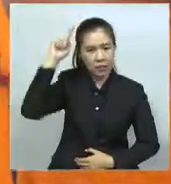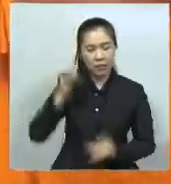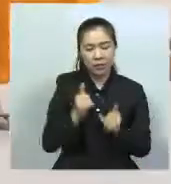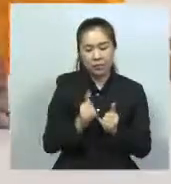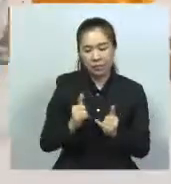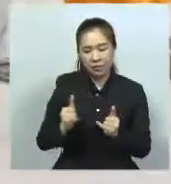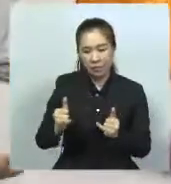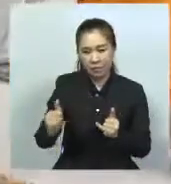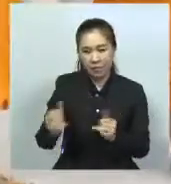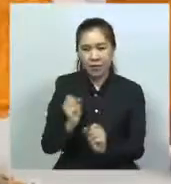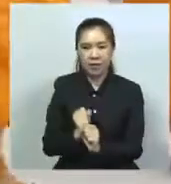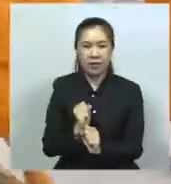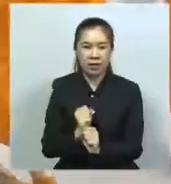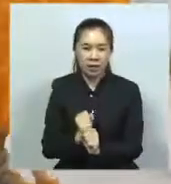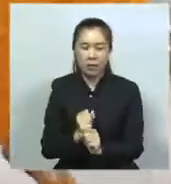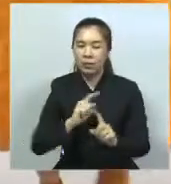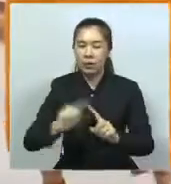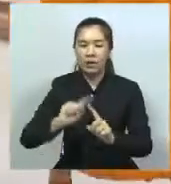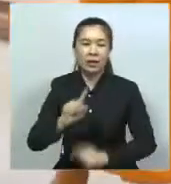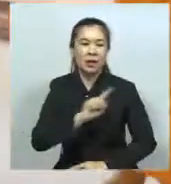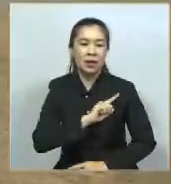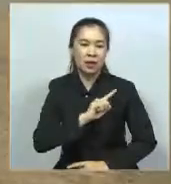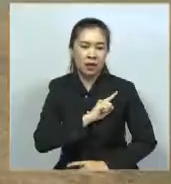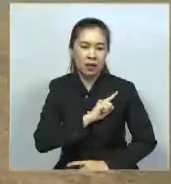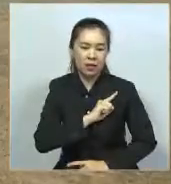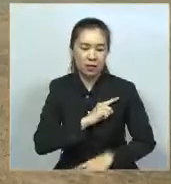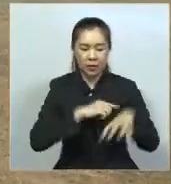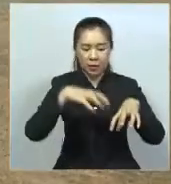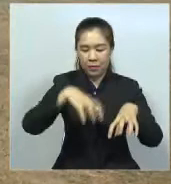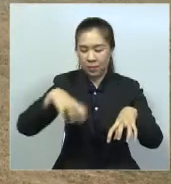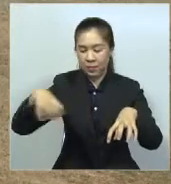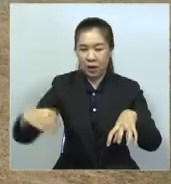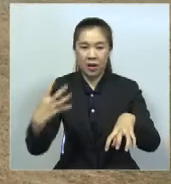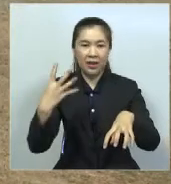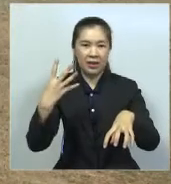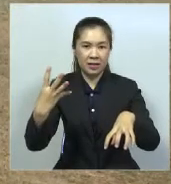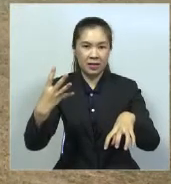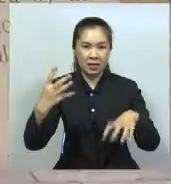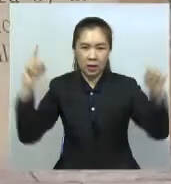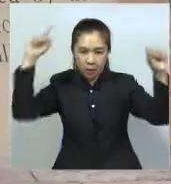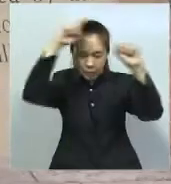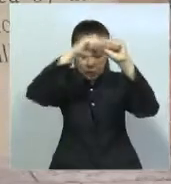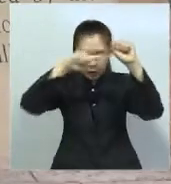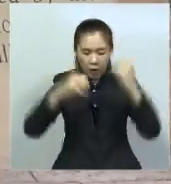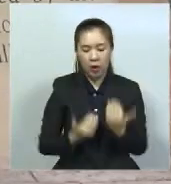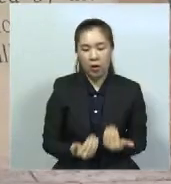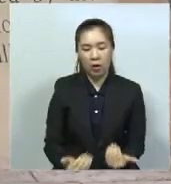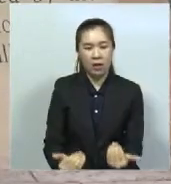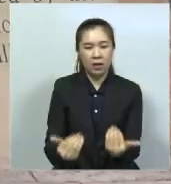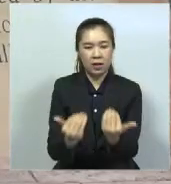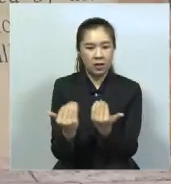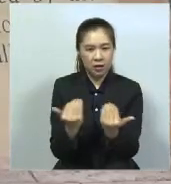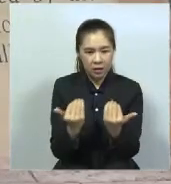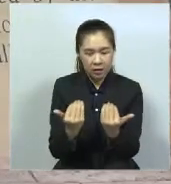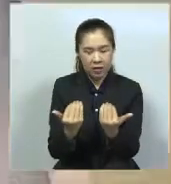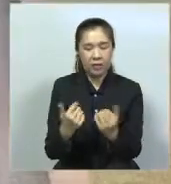างไปจาริกแสวงบุญยังสังเวชนียสถาน4แห่งคือสถานที่ที่พระพุทธเจ้าประสูติตรัสรู้และ